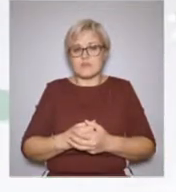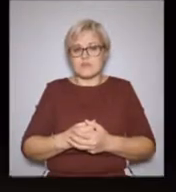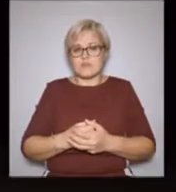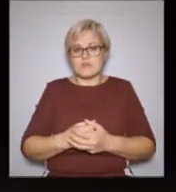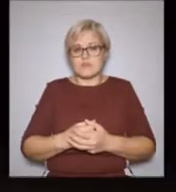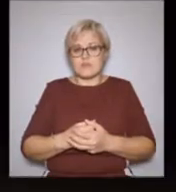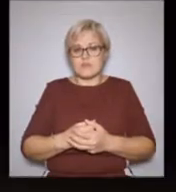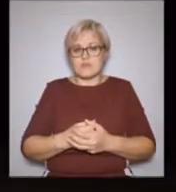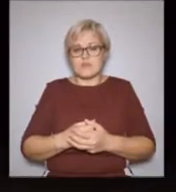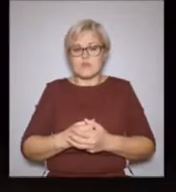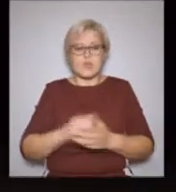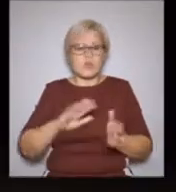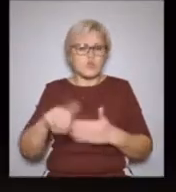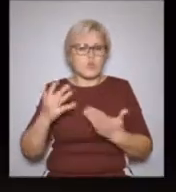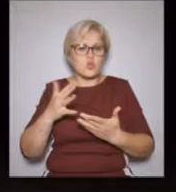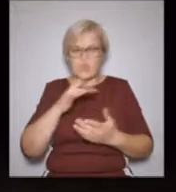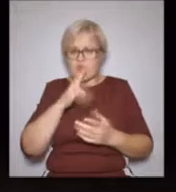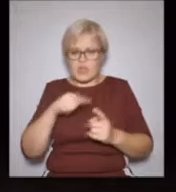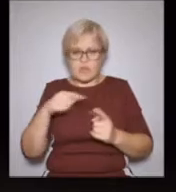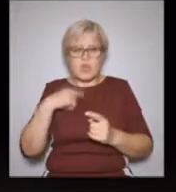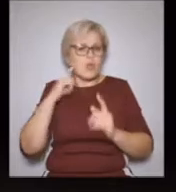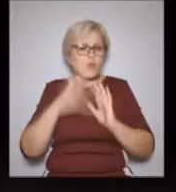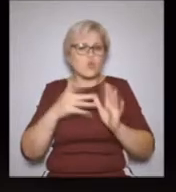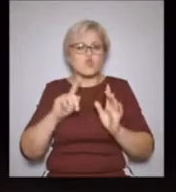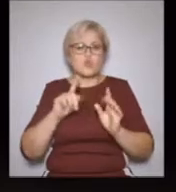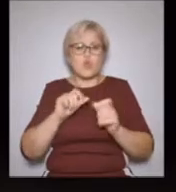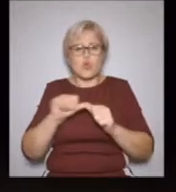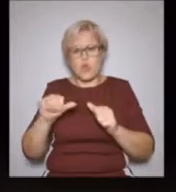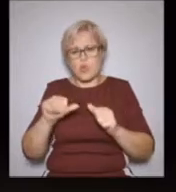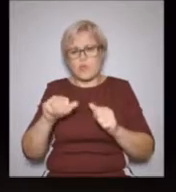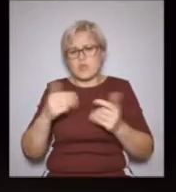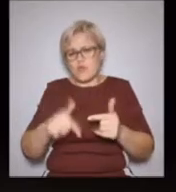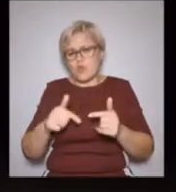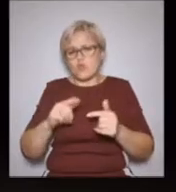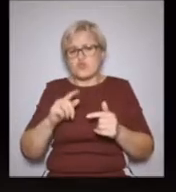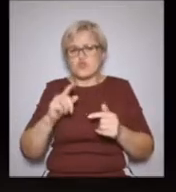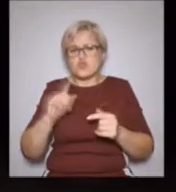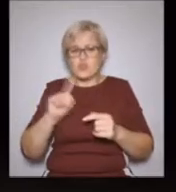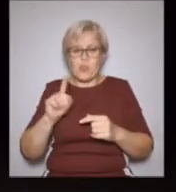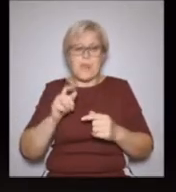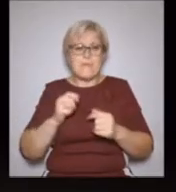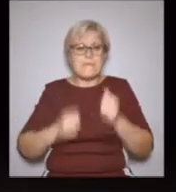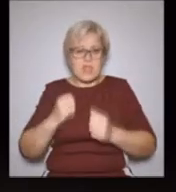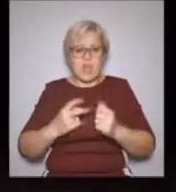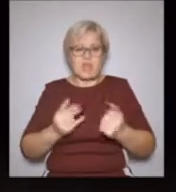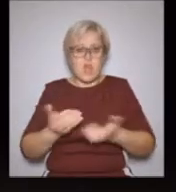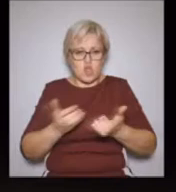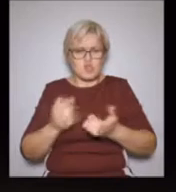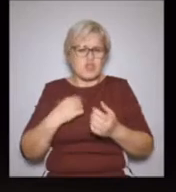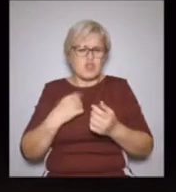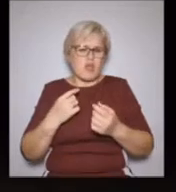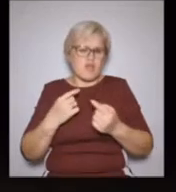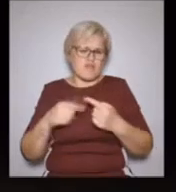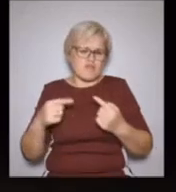прошло какое то время я понял что в принципе кроме того что бегать на лыжах я ничему еще не научился